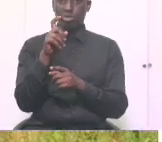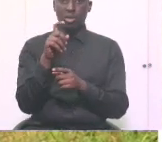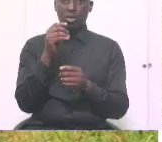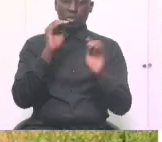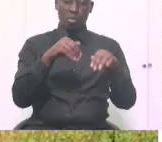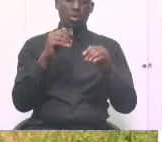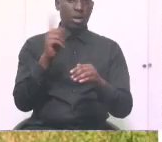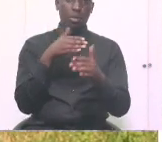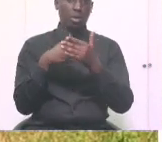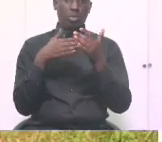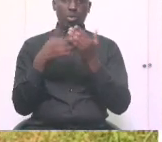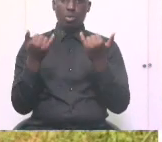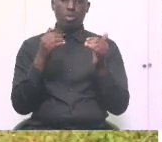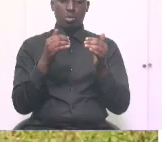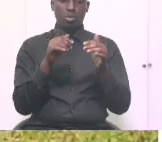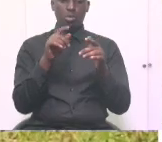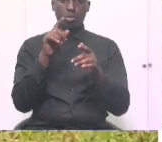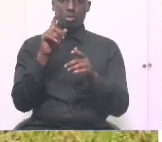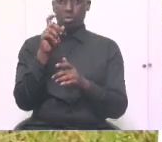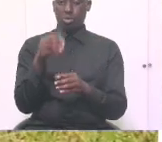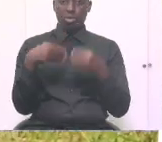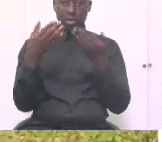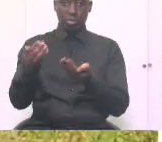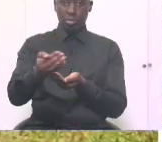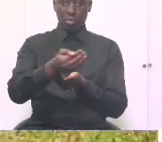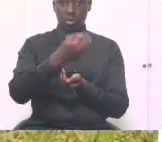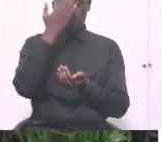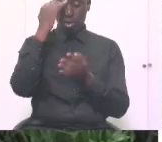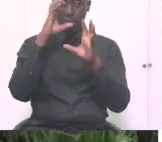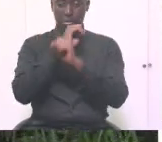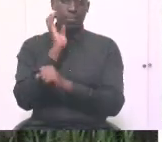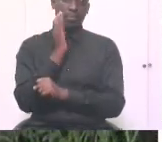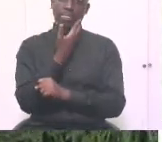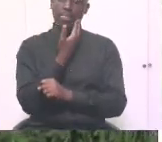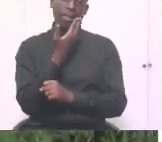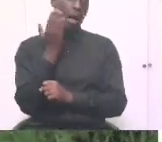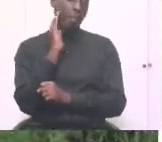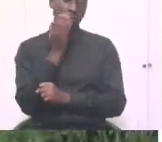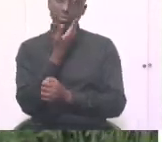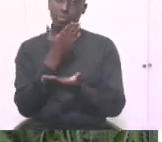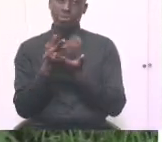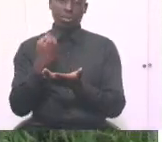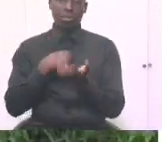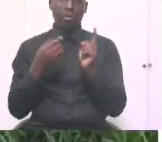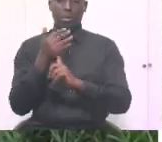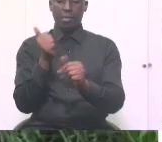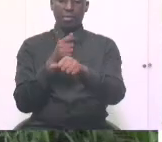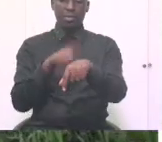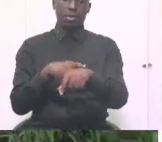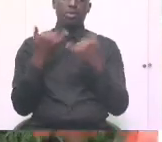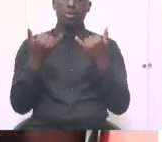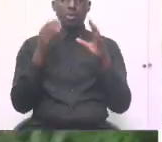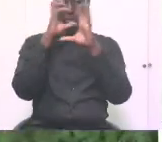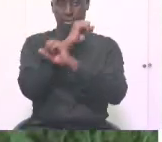nta mbogamizi, ubusa uyu muceri uzatanga umusaruro kubera amazi. Amazi rero ntabwo tuyabonera ku gihe. N'ubu